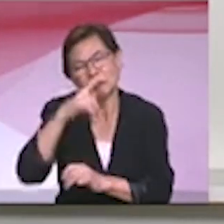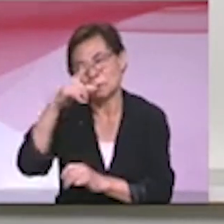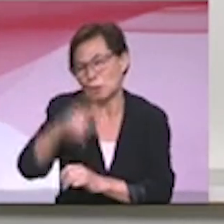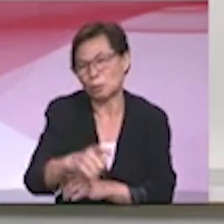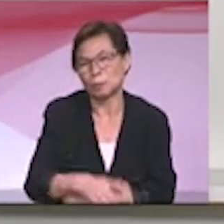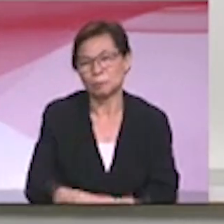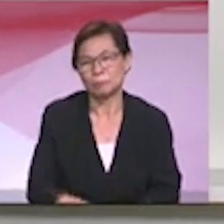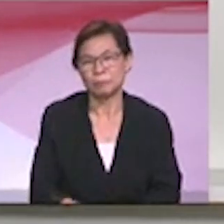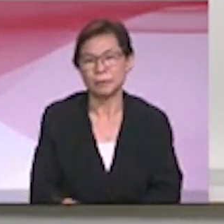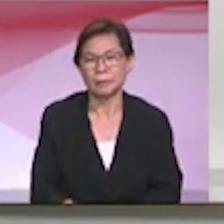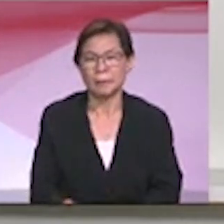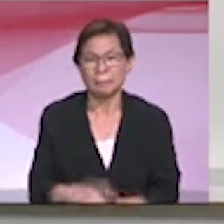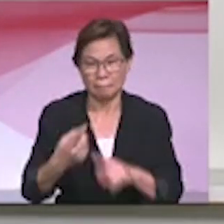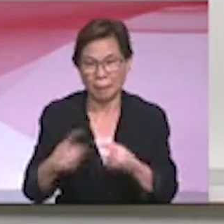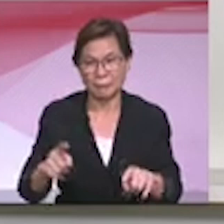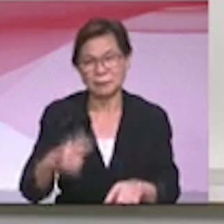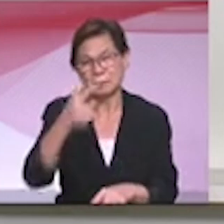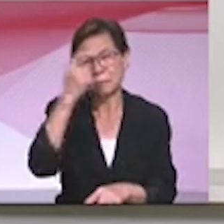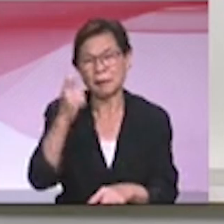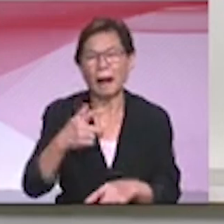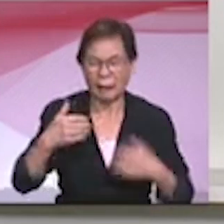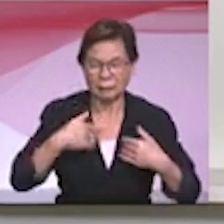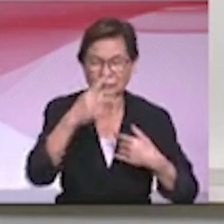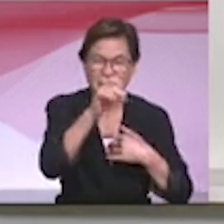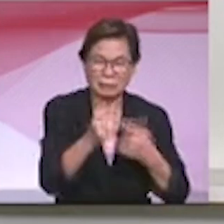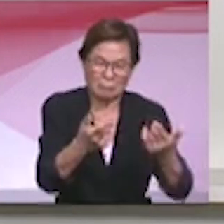perlu. Walaupun, oleh kerana ada kes